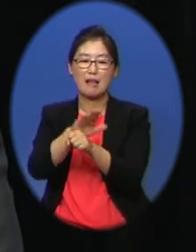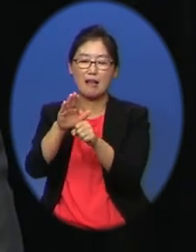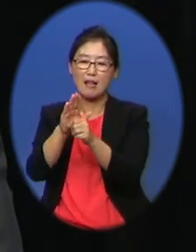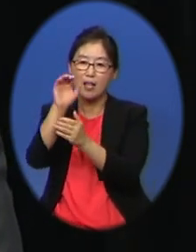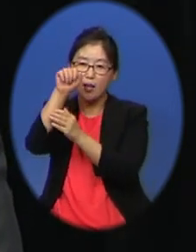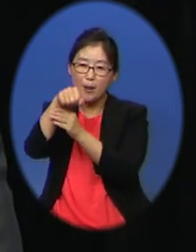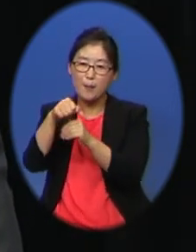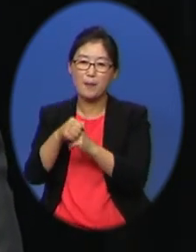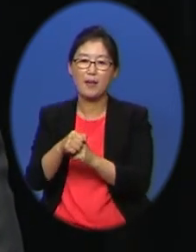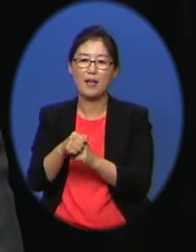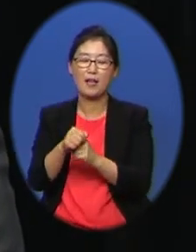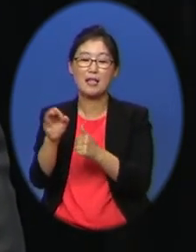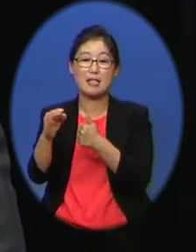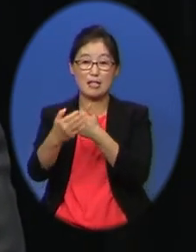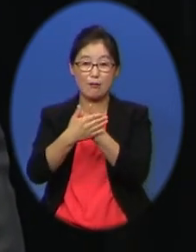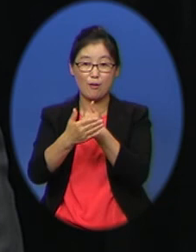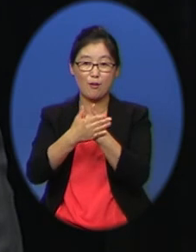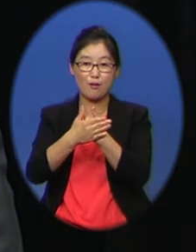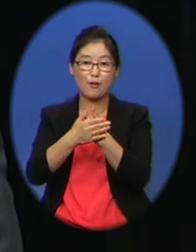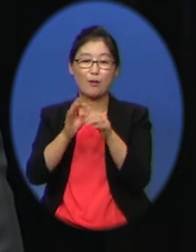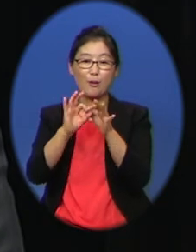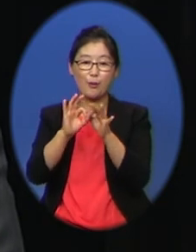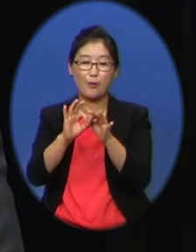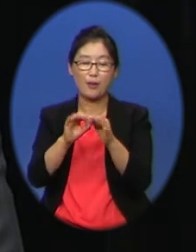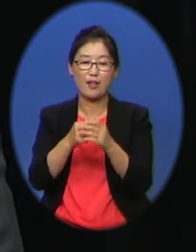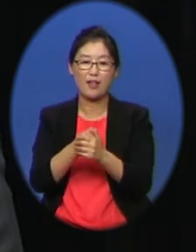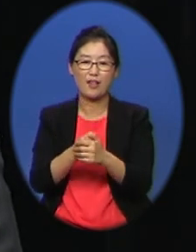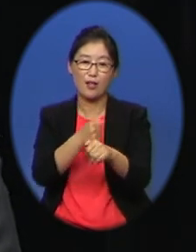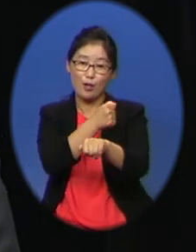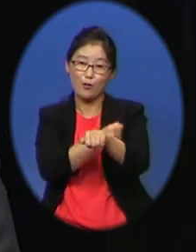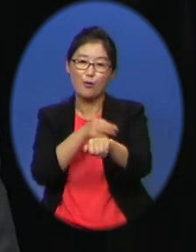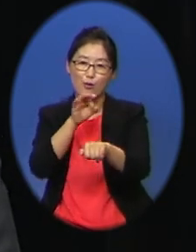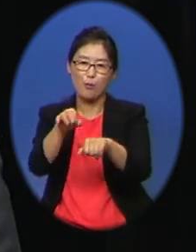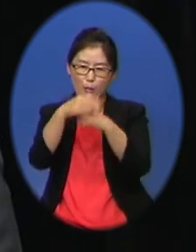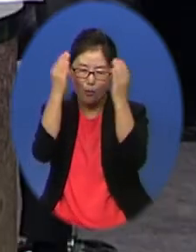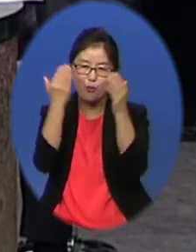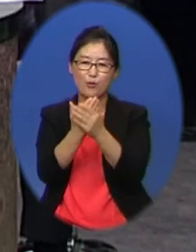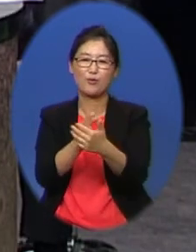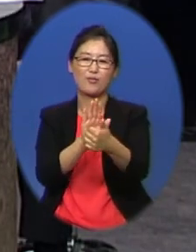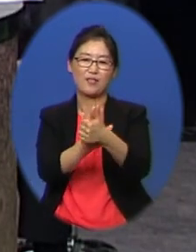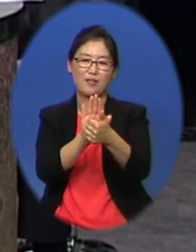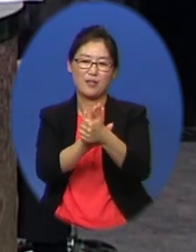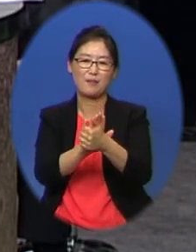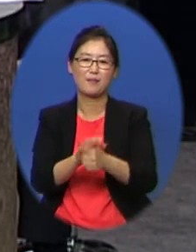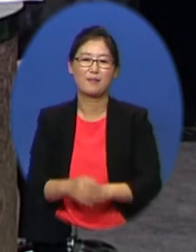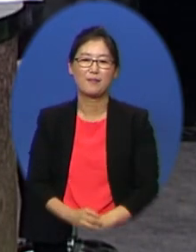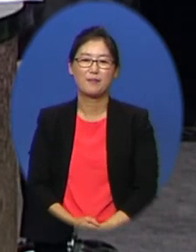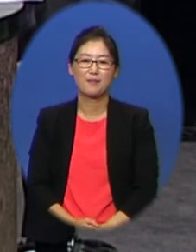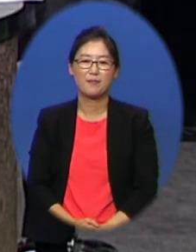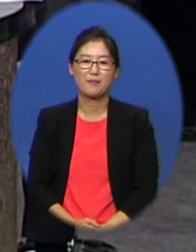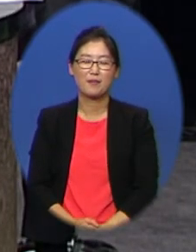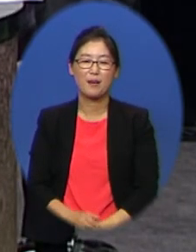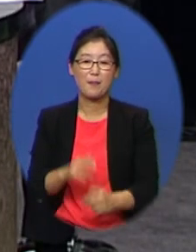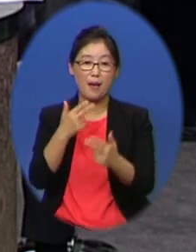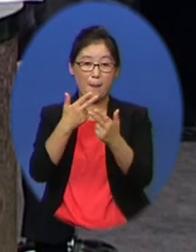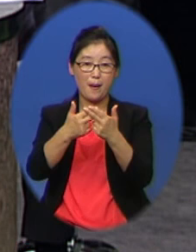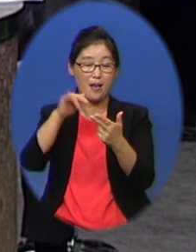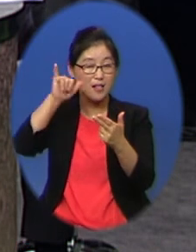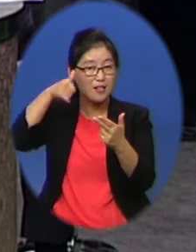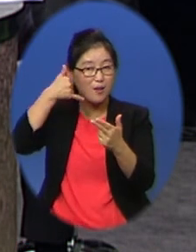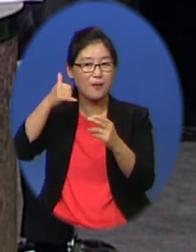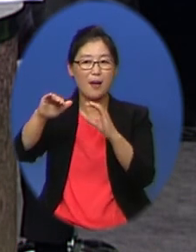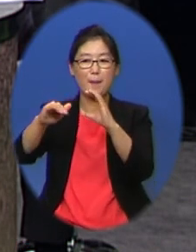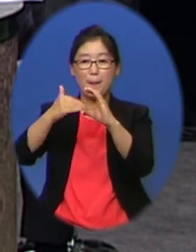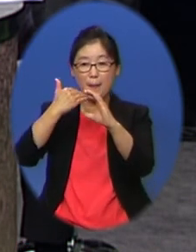사회복지 공동모금회의 지원을 받아 이 실비까지 전액 무료로 도와드리고 있습니다. 이와 관련하여 저희 협회 전화나 이메일로